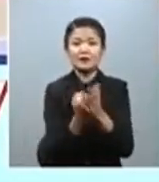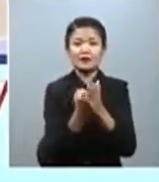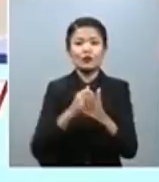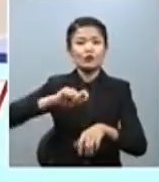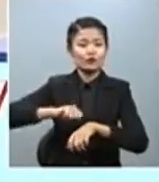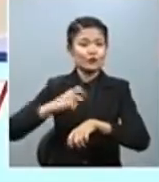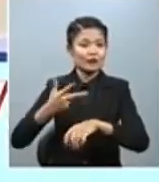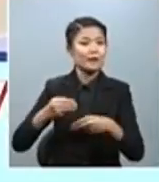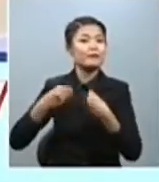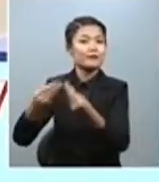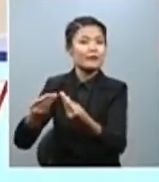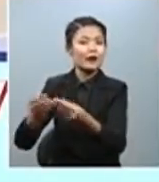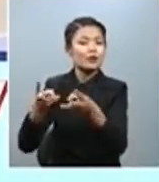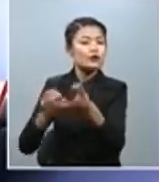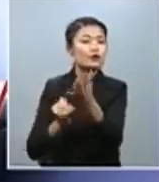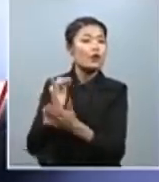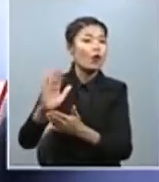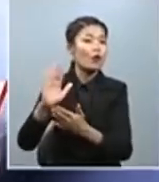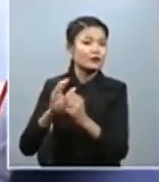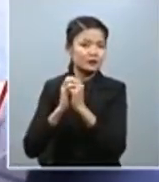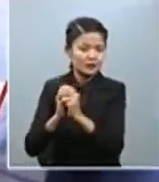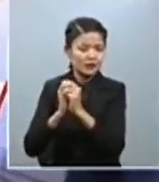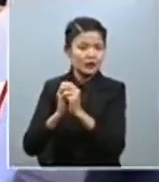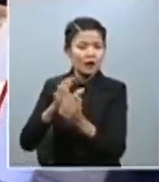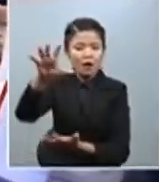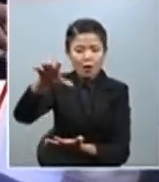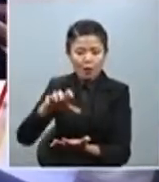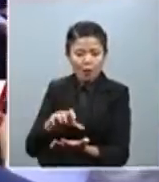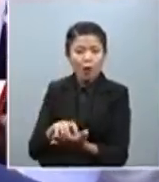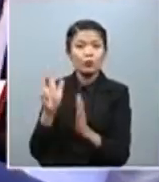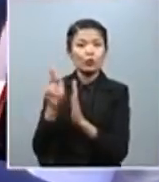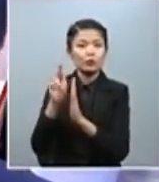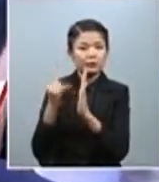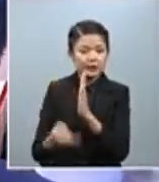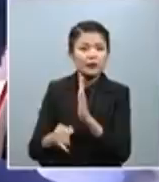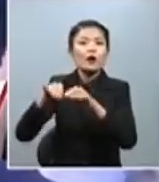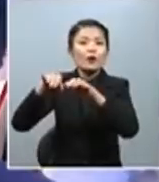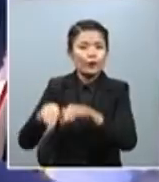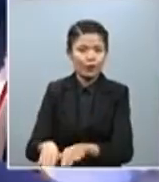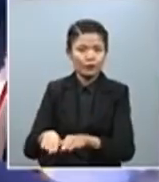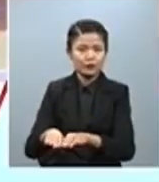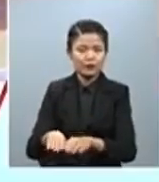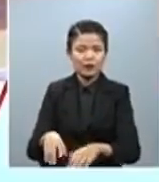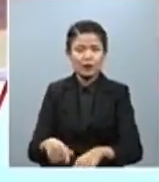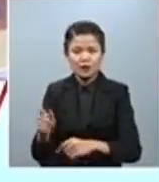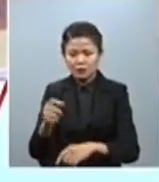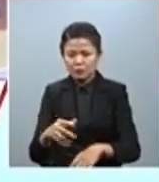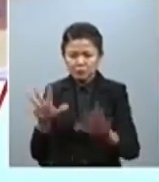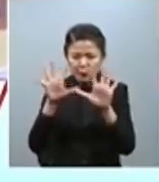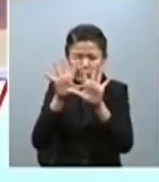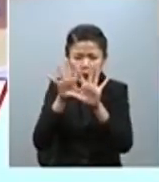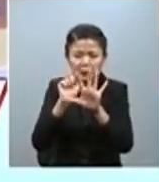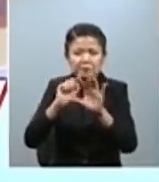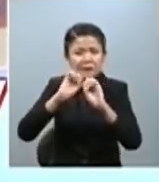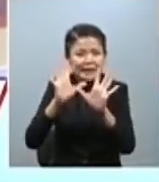จีนลดการชมละครที่ดาวน์โหลดโดยละเมิดลิขสิทธิ์ซึ่งทำให้คุณภาพของทั้งภาพและเสียงไม่ได้มาตรฐานขณะที่น